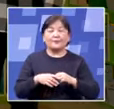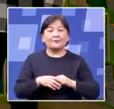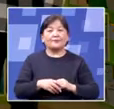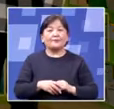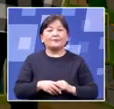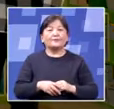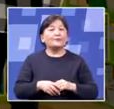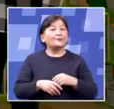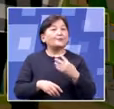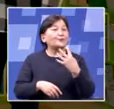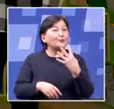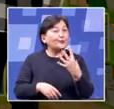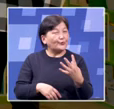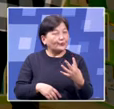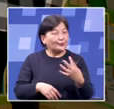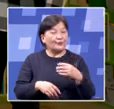3